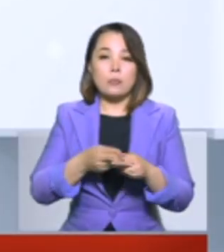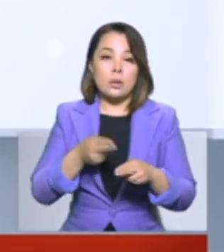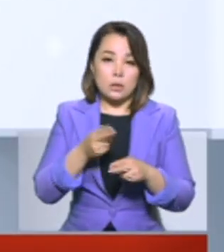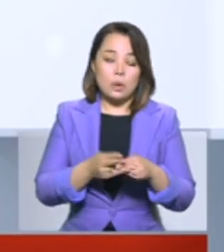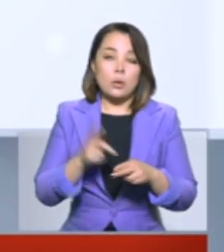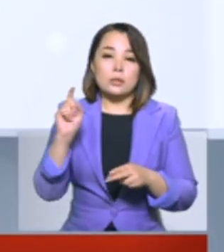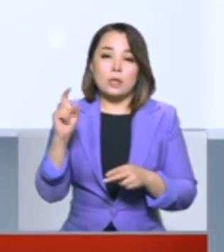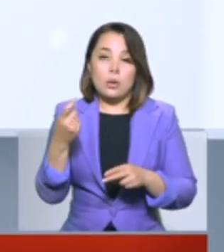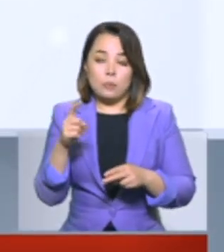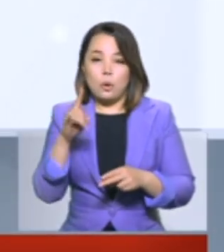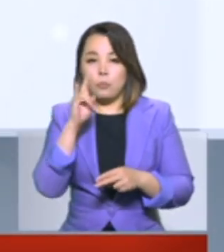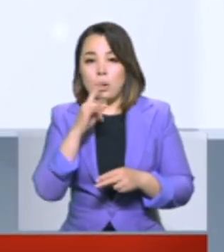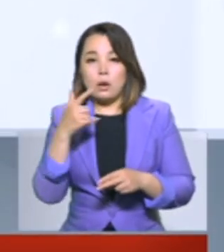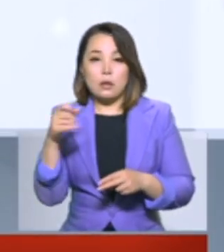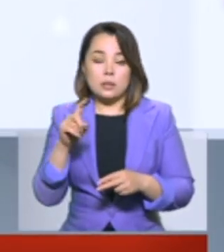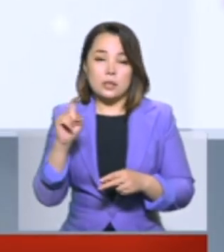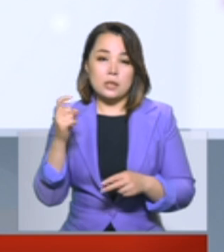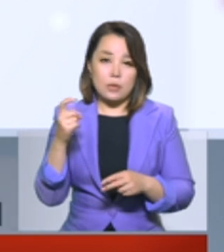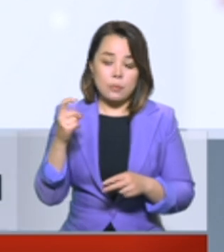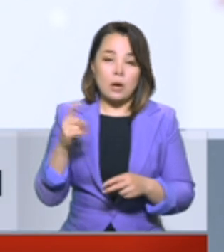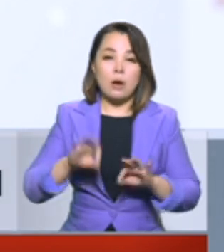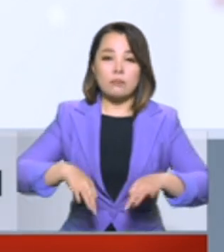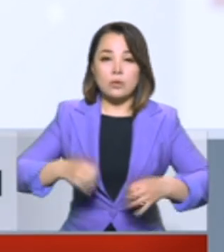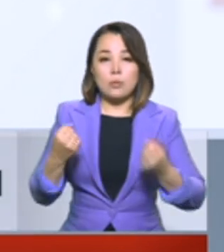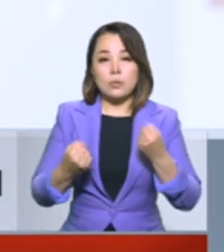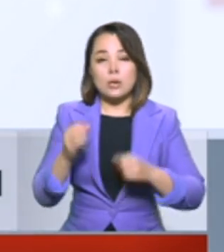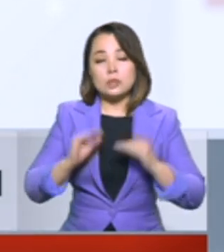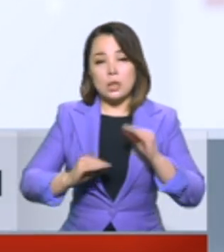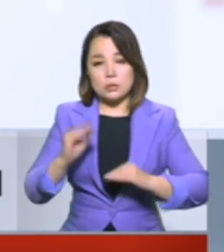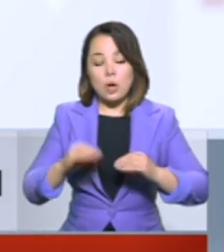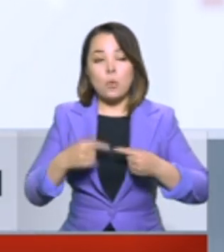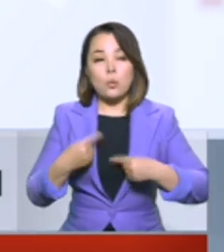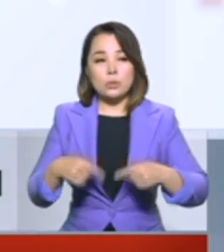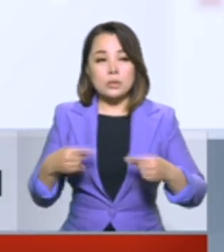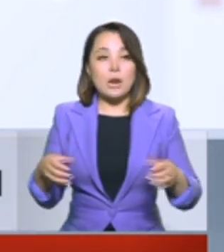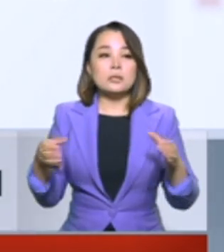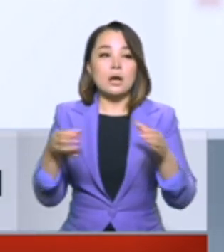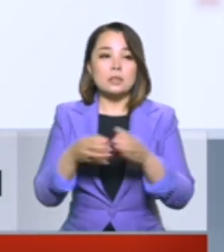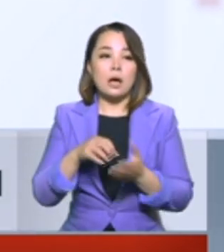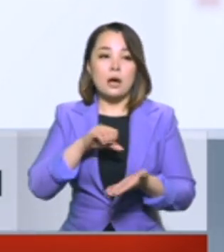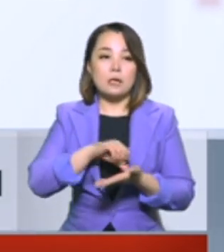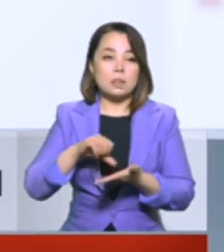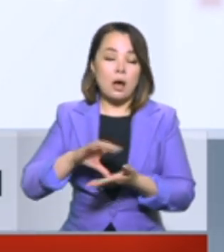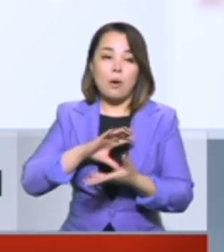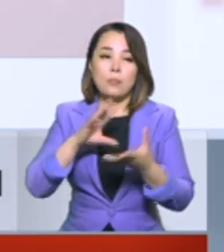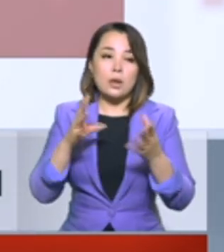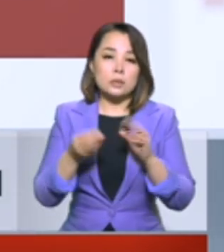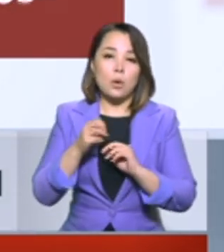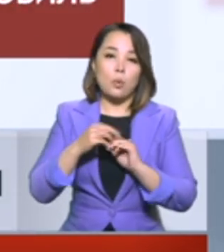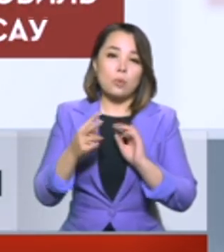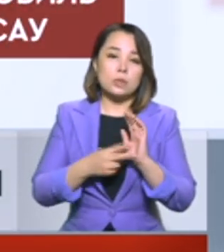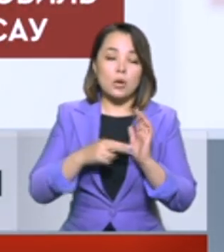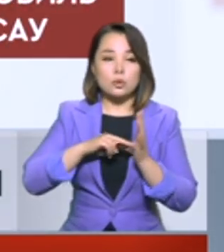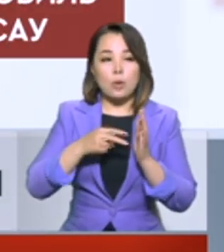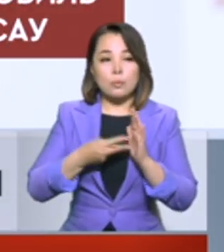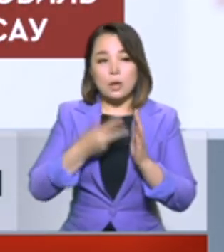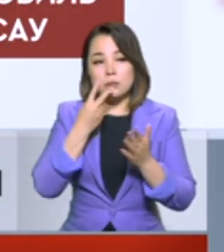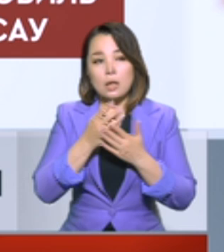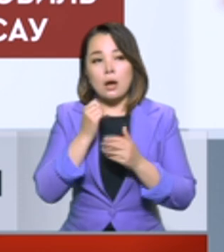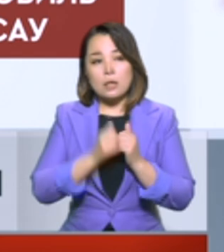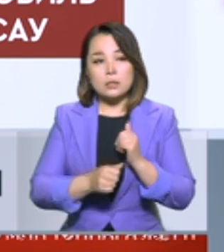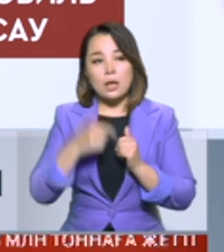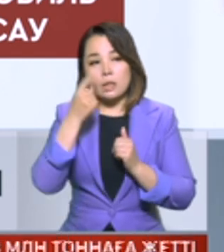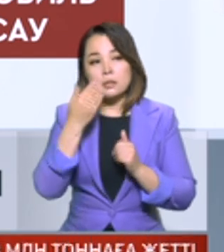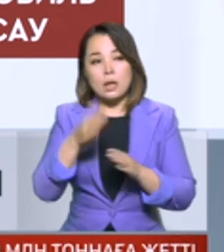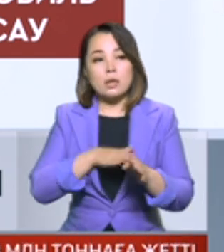металлургия, химия, мұнай-газ химиясы, автомобиль жасау және өзге де салаларға қатысты. Барлығы 17 жоба. Әрбірі бойынша